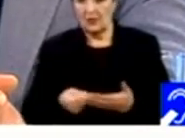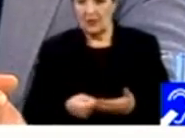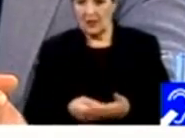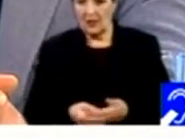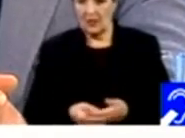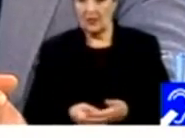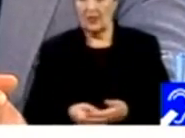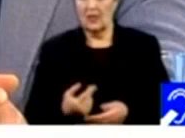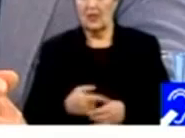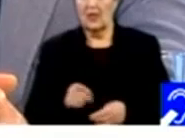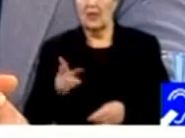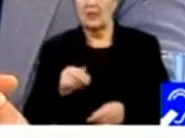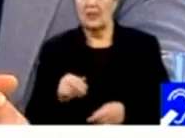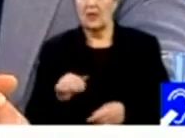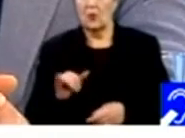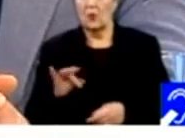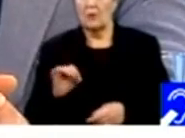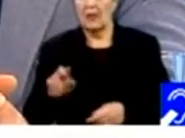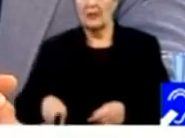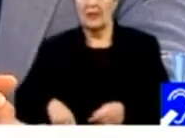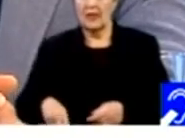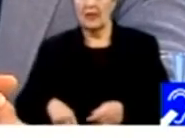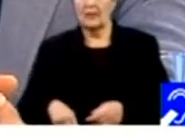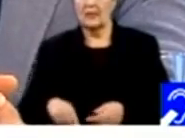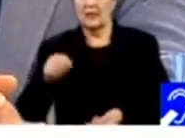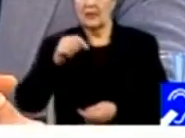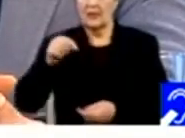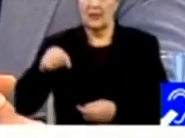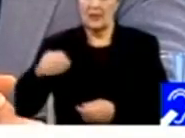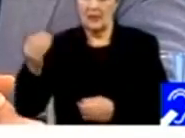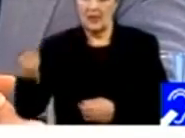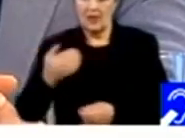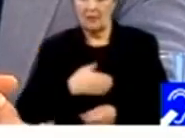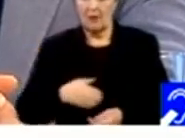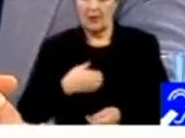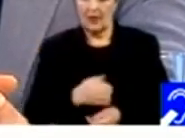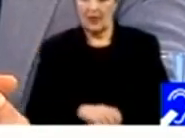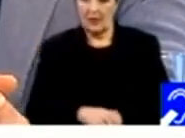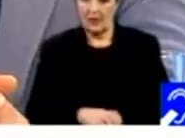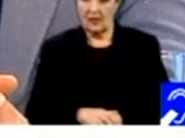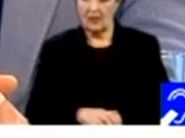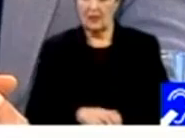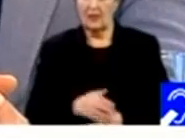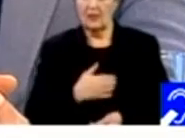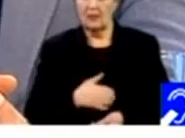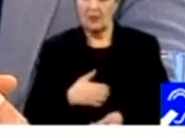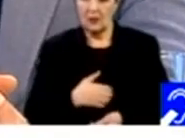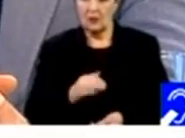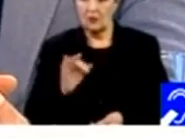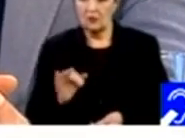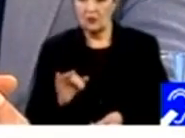ține nemijlocit de direcția respectivă din cadrul primăriei, adică arhitectură,